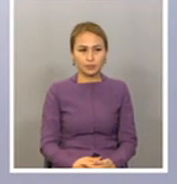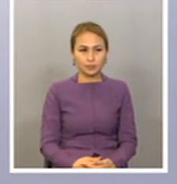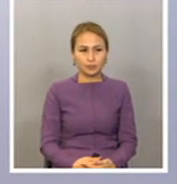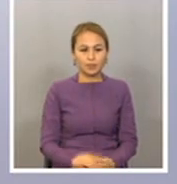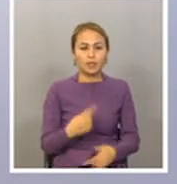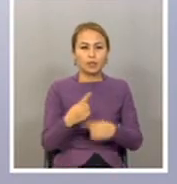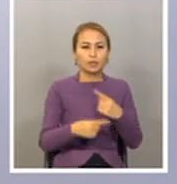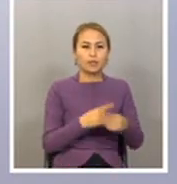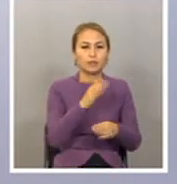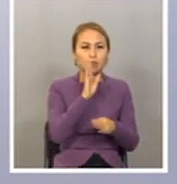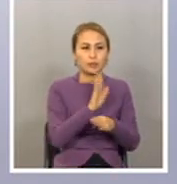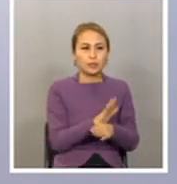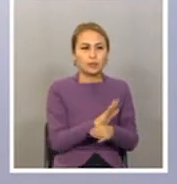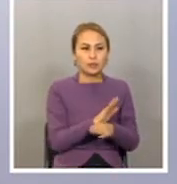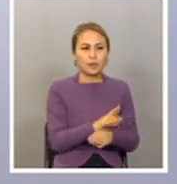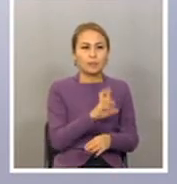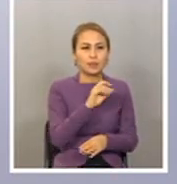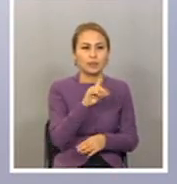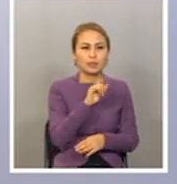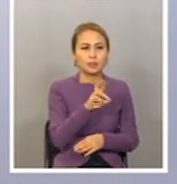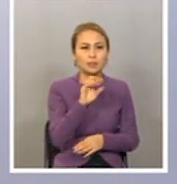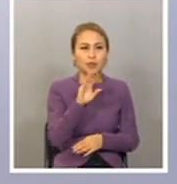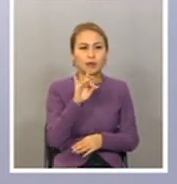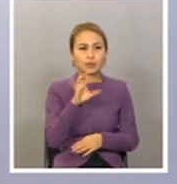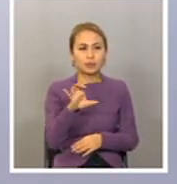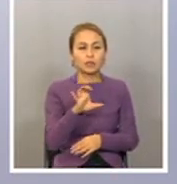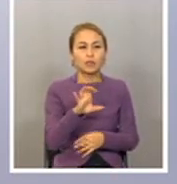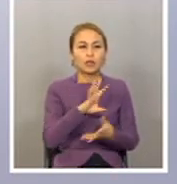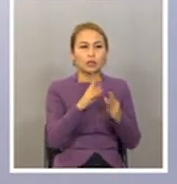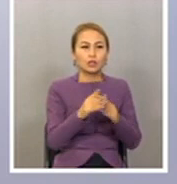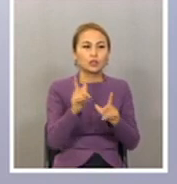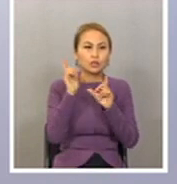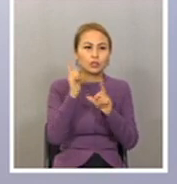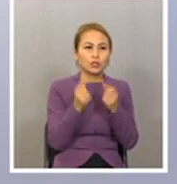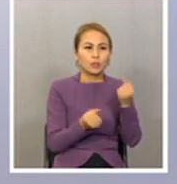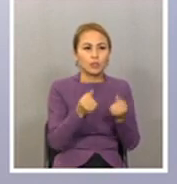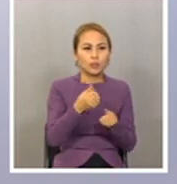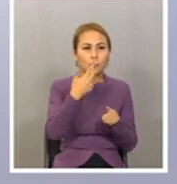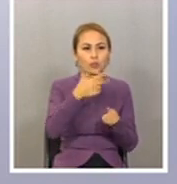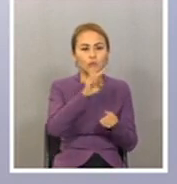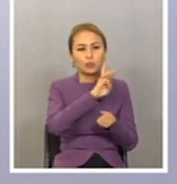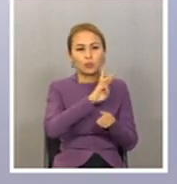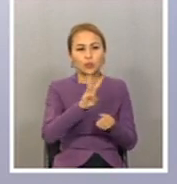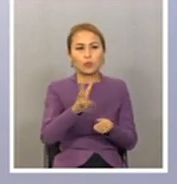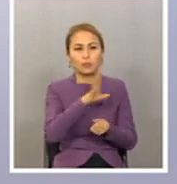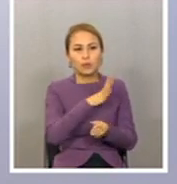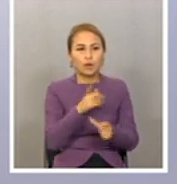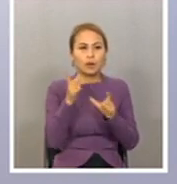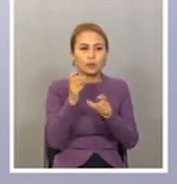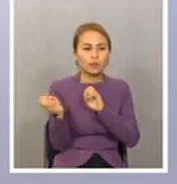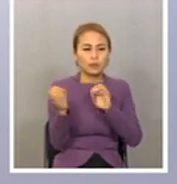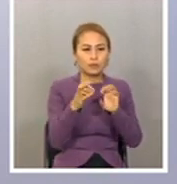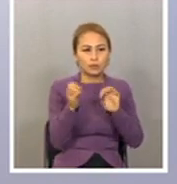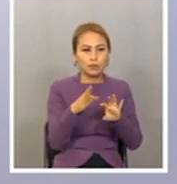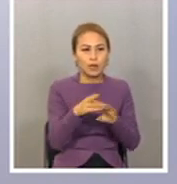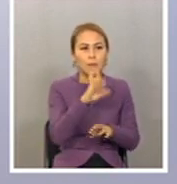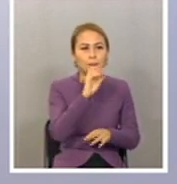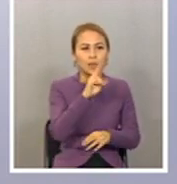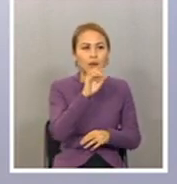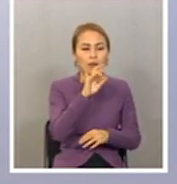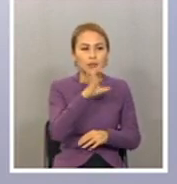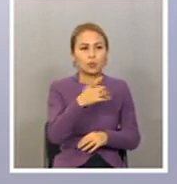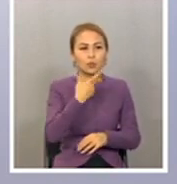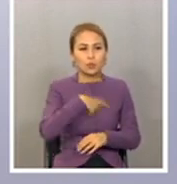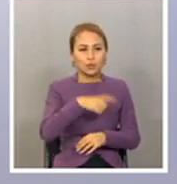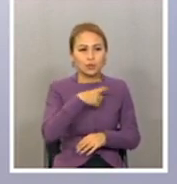тапсырма. Бекзат пен Бекарыс жүкті машинаға 30 минутта артады. Ал Бекарыс